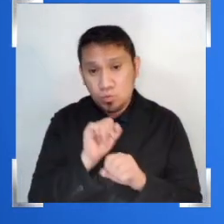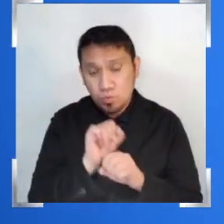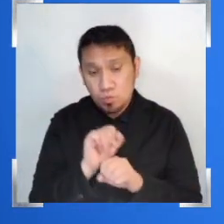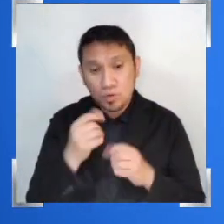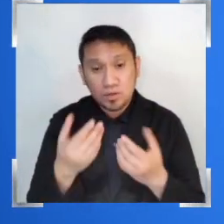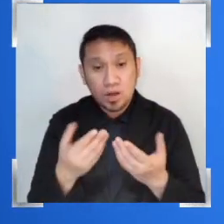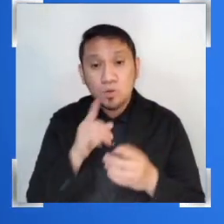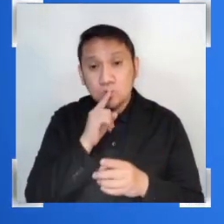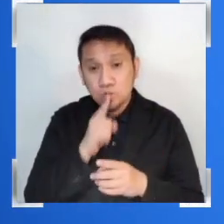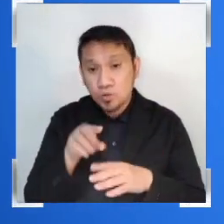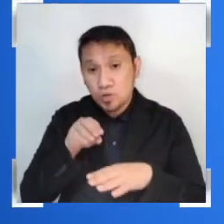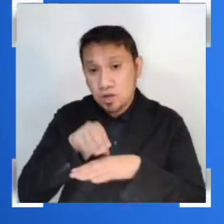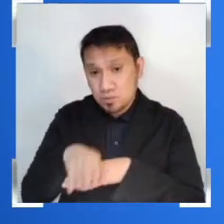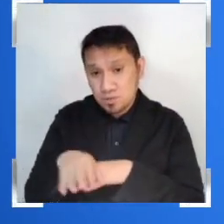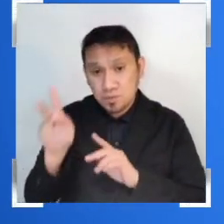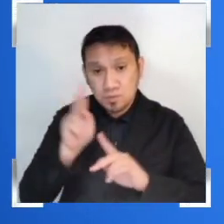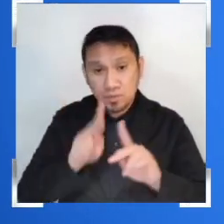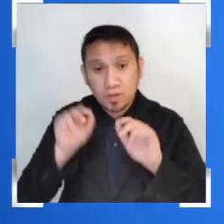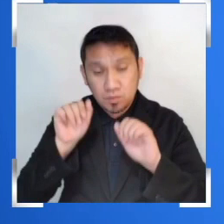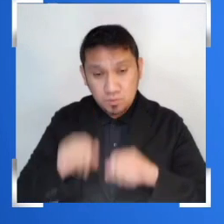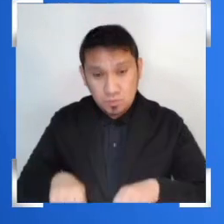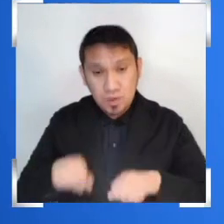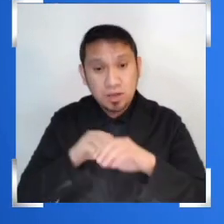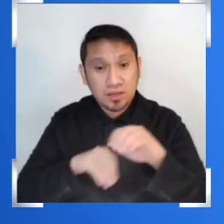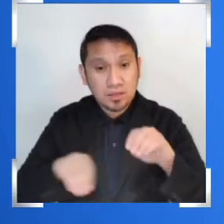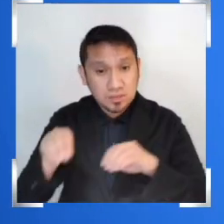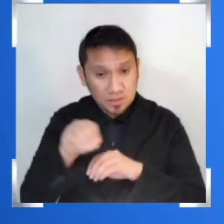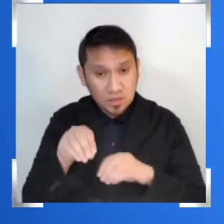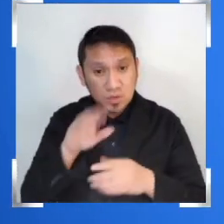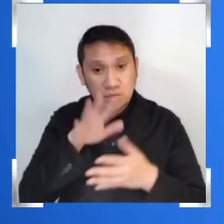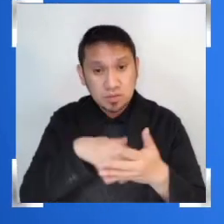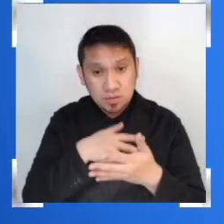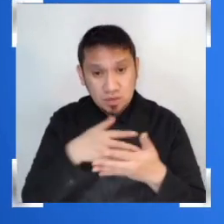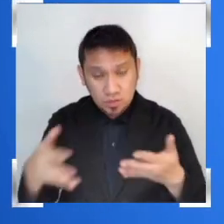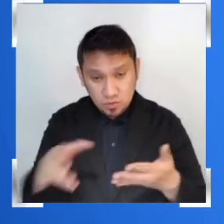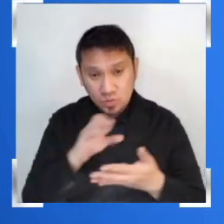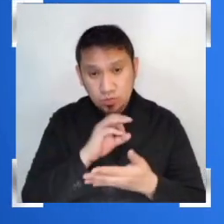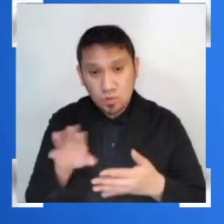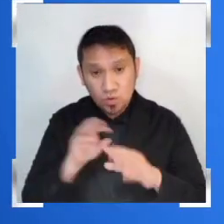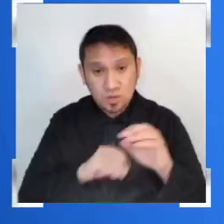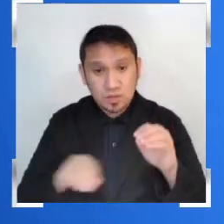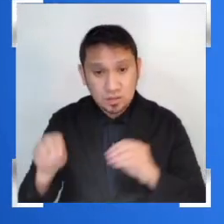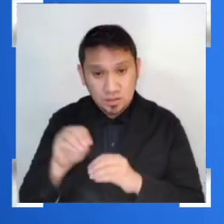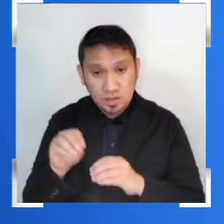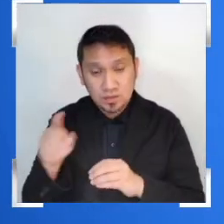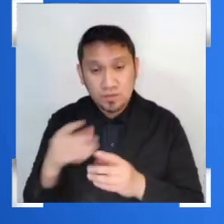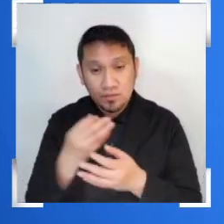pasahero na pwede nilang i-book at i-refund ng libre ang kanilang ticket.